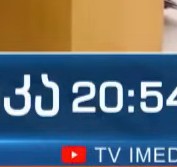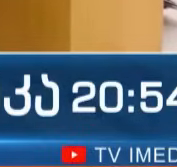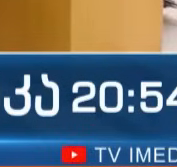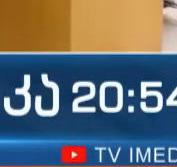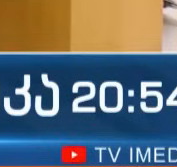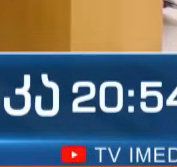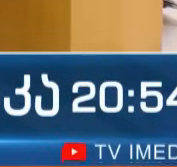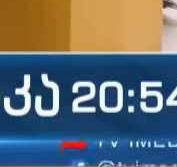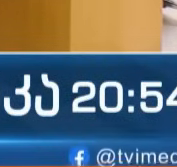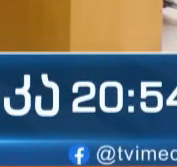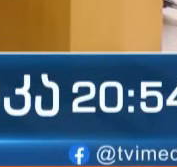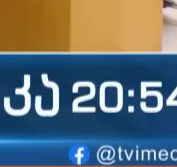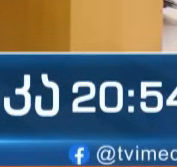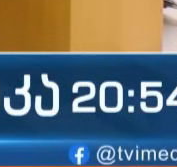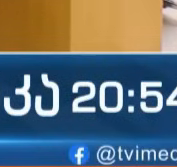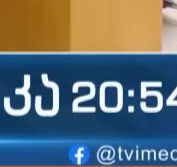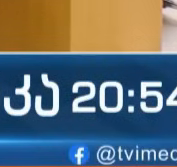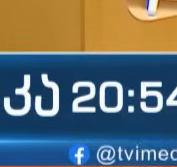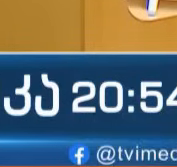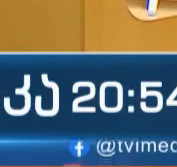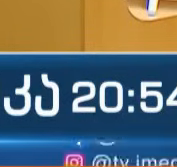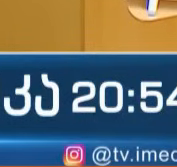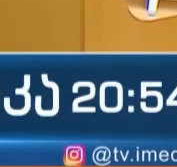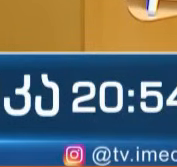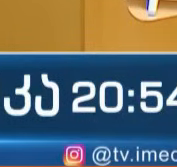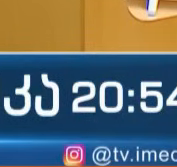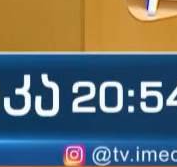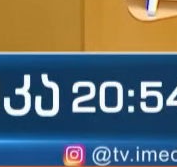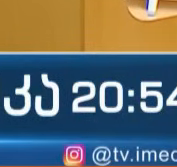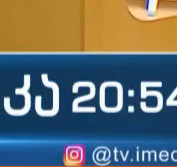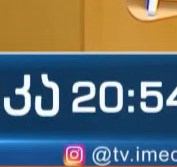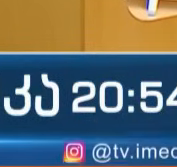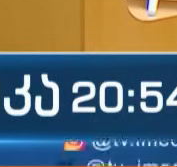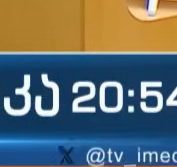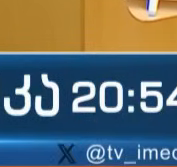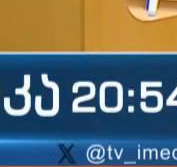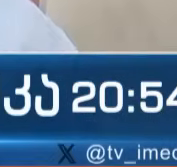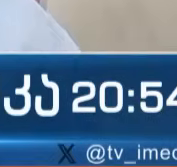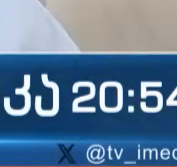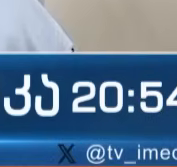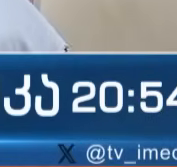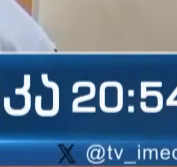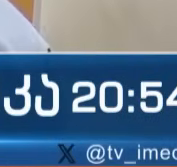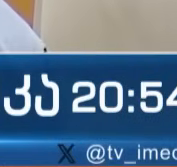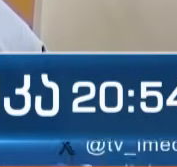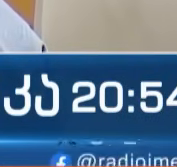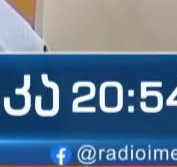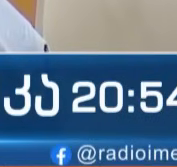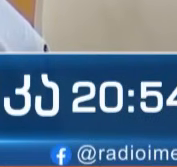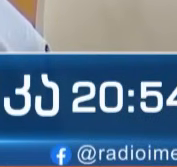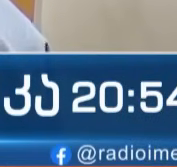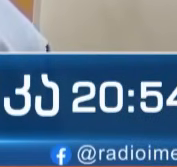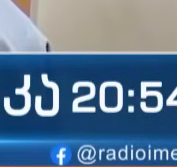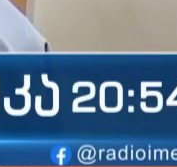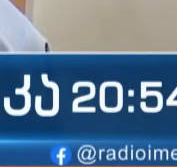სპეკულაციების მორიგი მცდელობაა. უმრავლესობის წევრები ამბობენ, რომ ოპონენტების განცხადებები ოპოზიციის რადიკალურ სცენარს და არჩევნებში